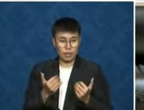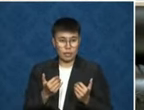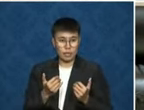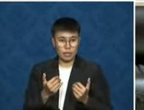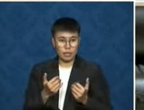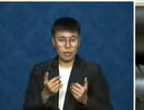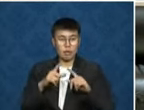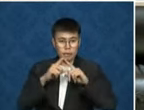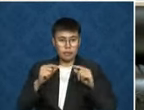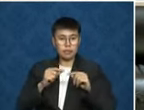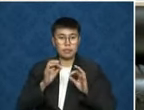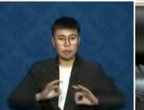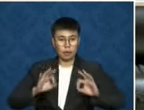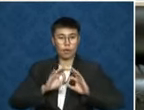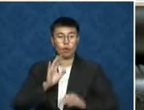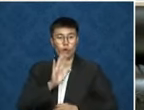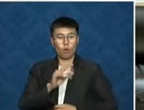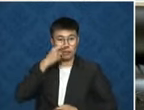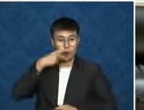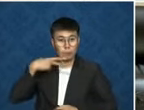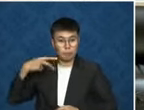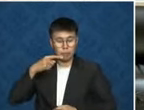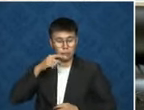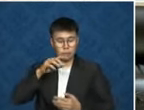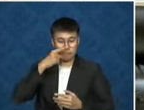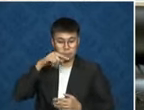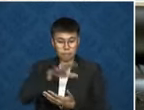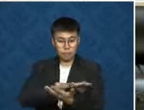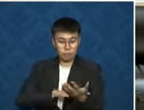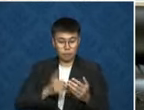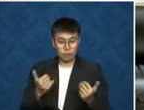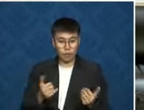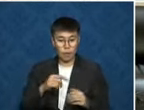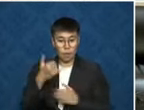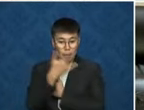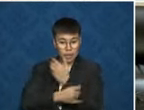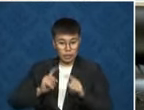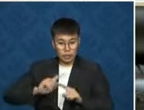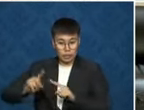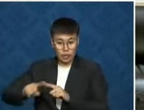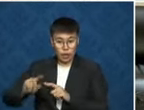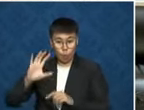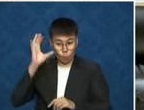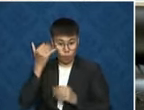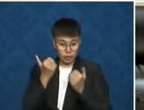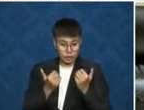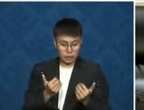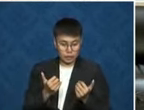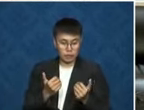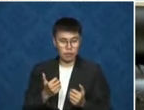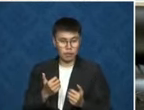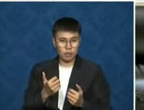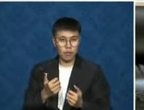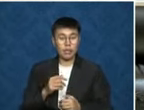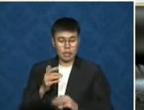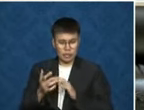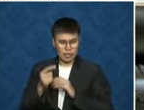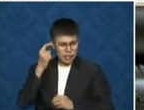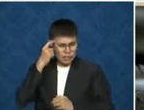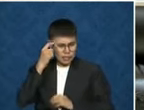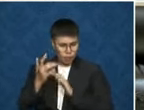เป็นเรื่องที่สำคัญสำหรับประเทศไทยอย่างมากค่ะเพราะขณะนี้หลายๆประเทศทั่วโลกกำลังตื่นตัวกับเรื่องปัญญาประ